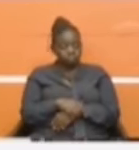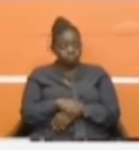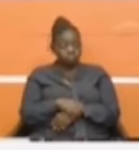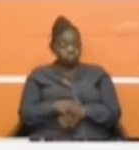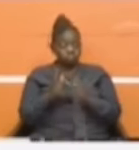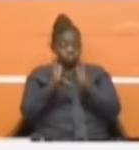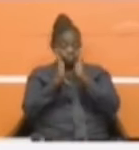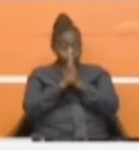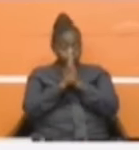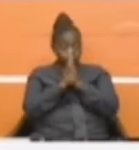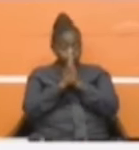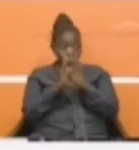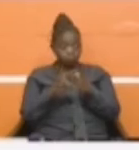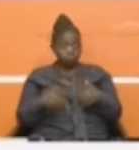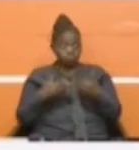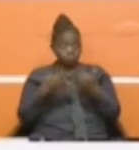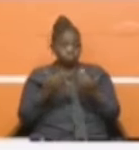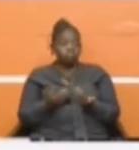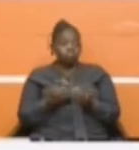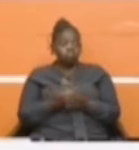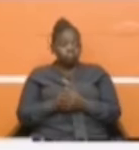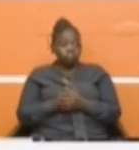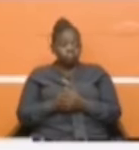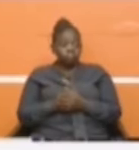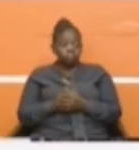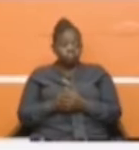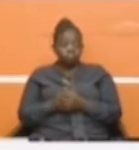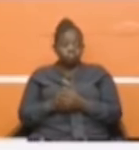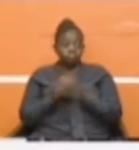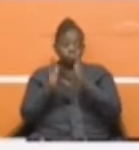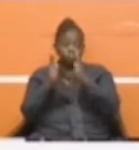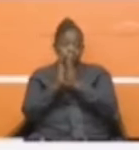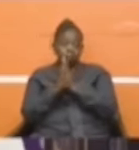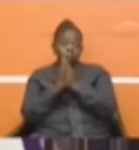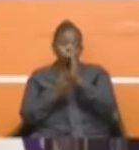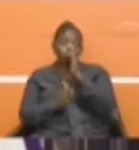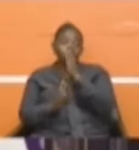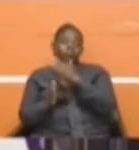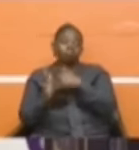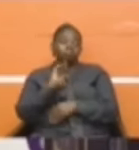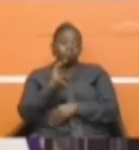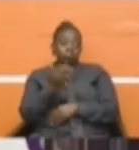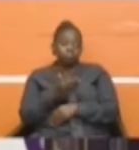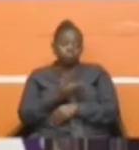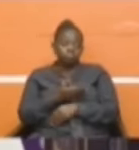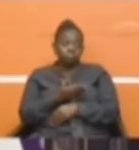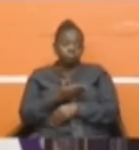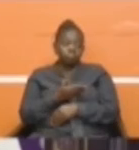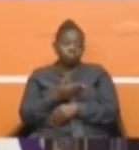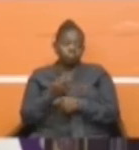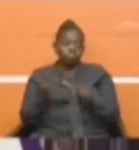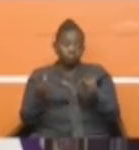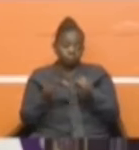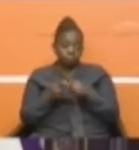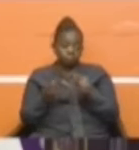Tuesabire tegere sakramentu yo. Tusabe Katonda waffe